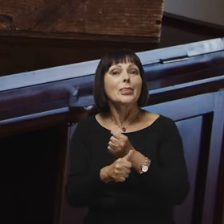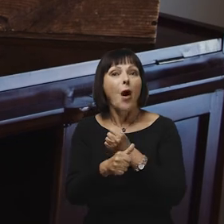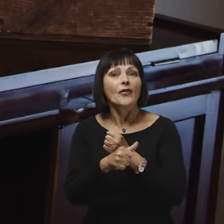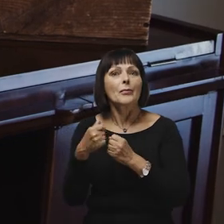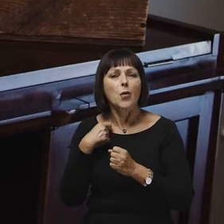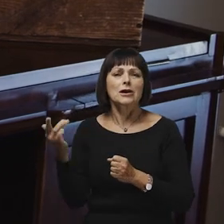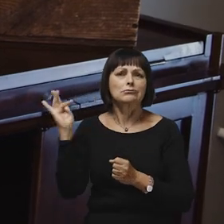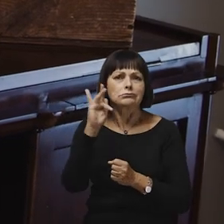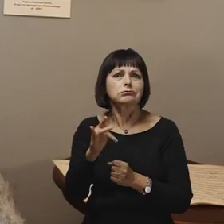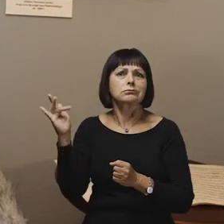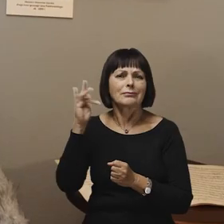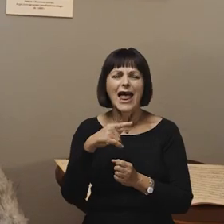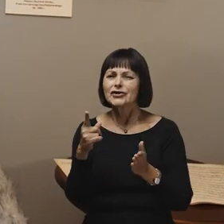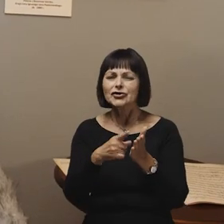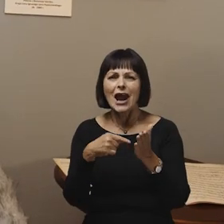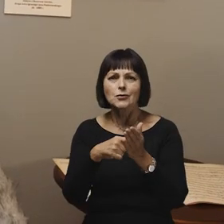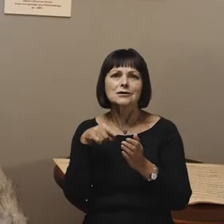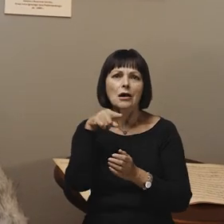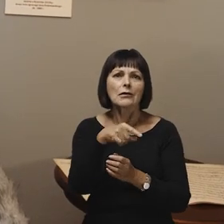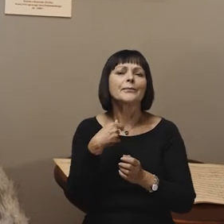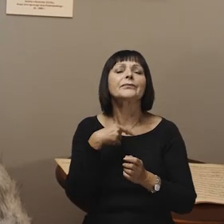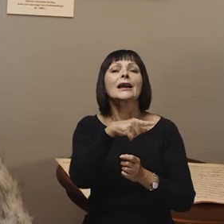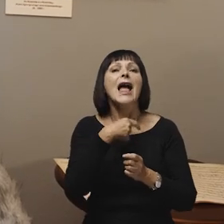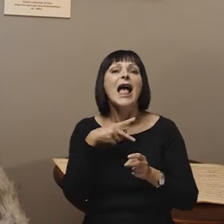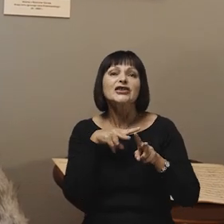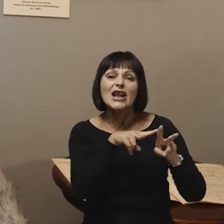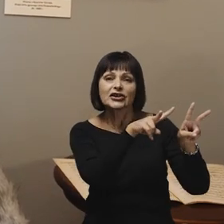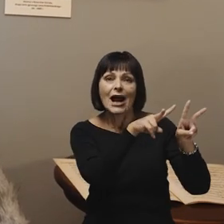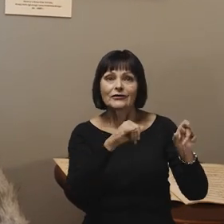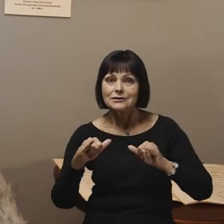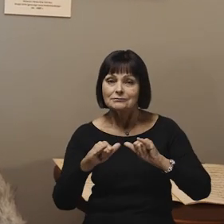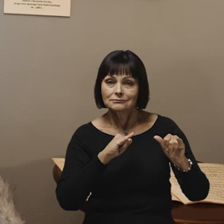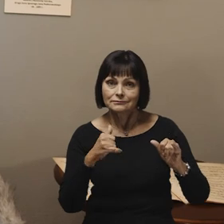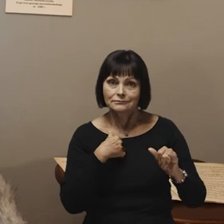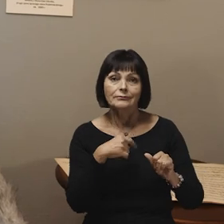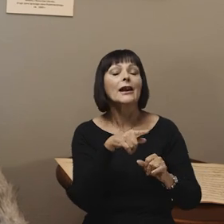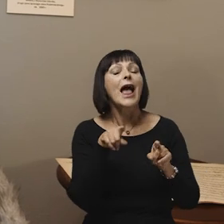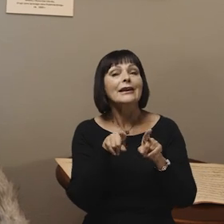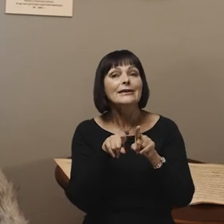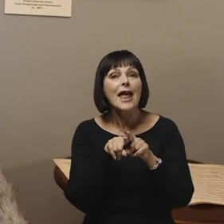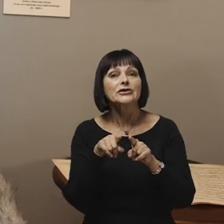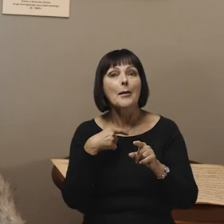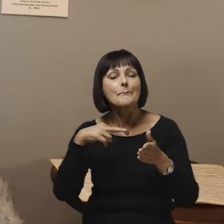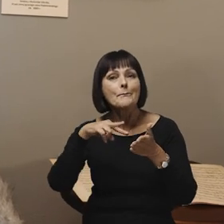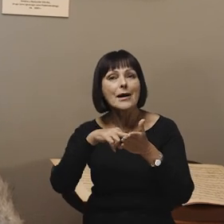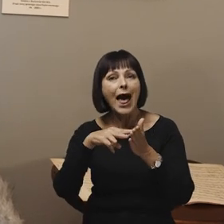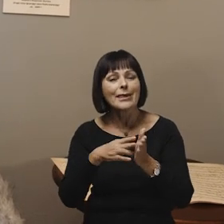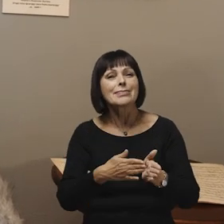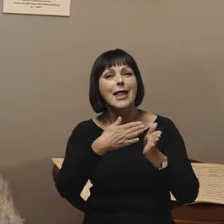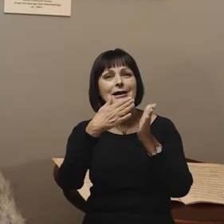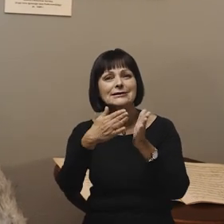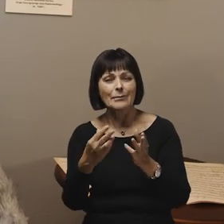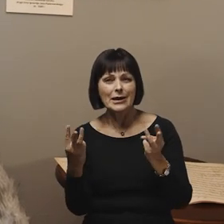wizyty Paderewskiego u jego dzierżawców i sąsiadujących z nim włościan, a także plany